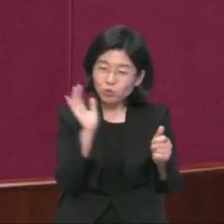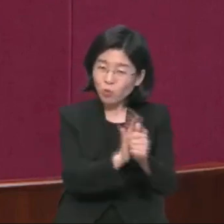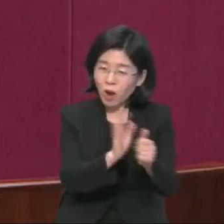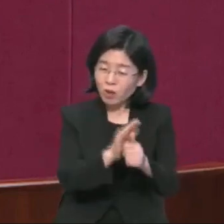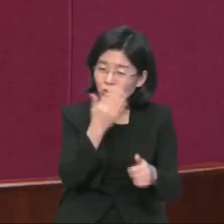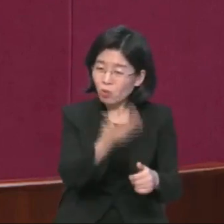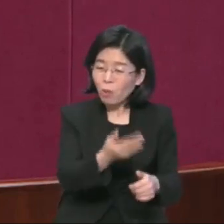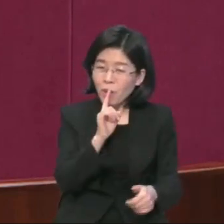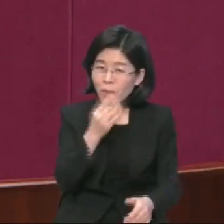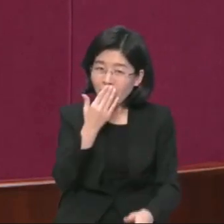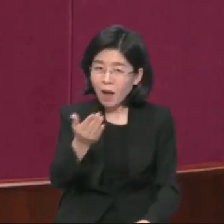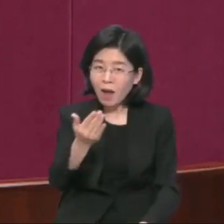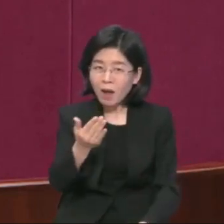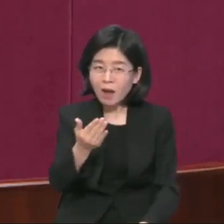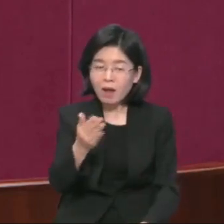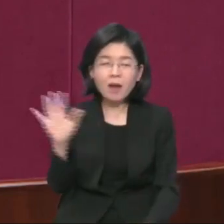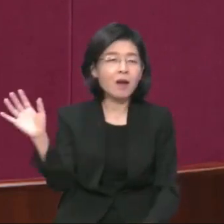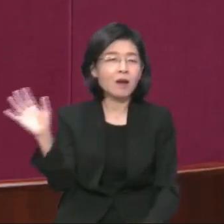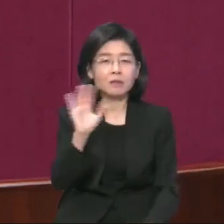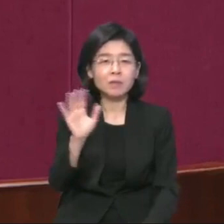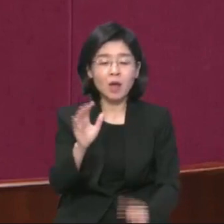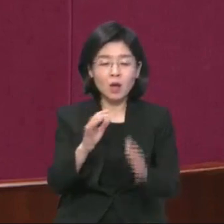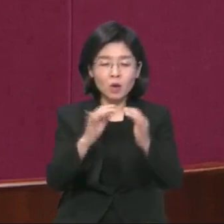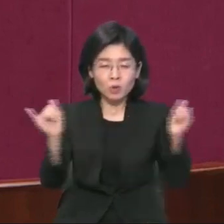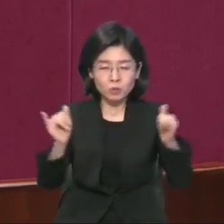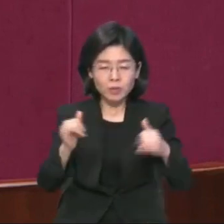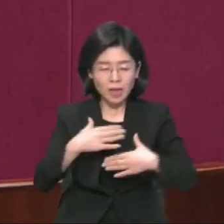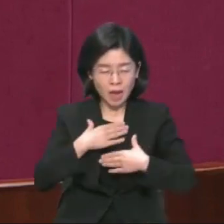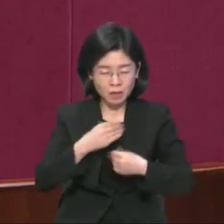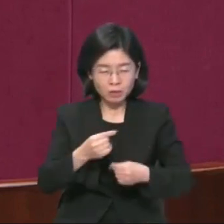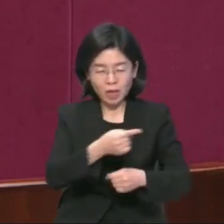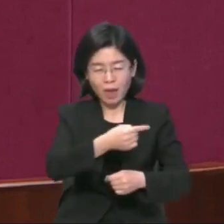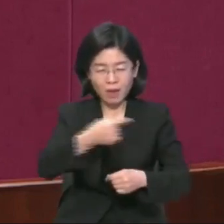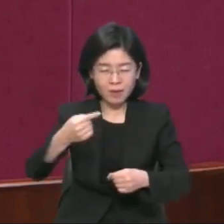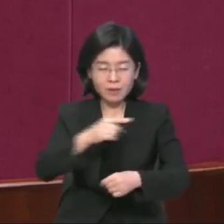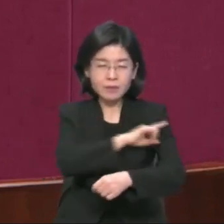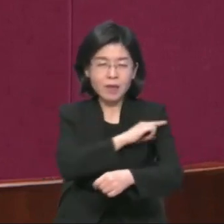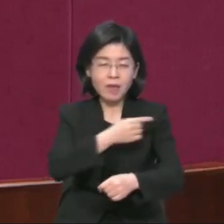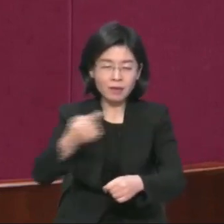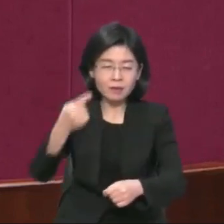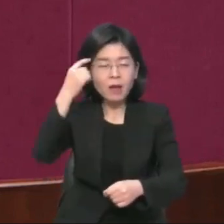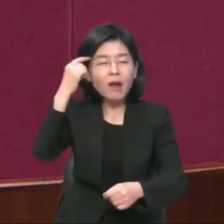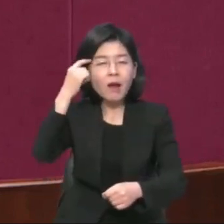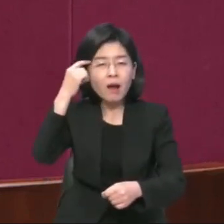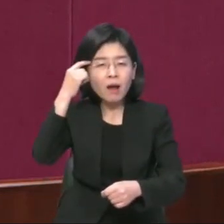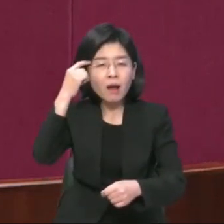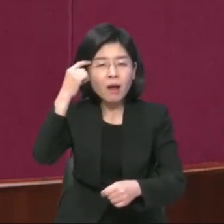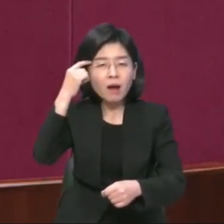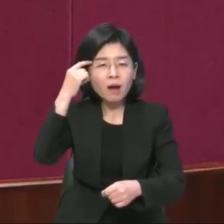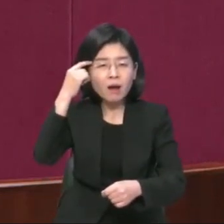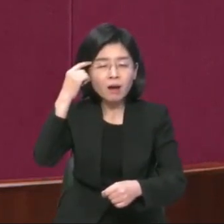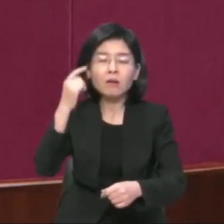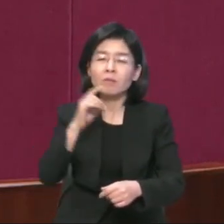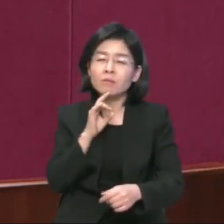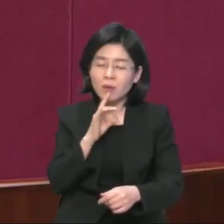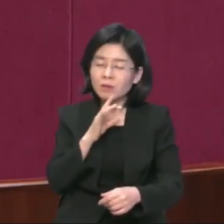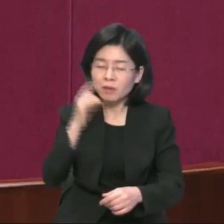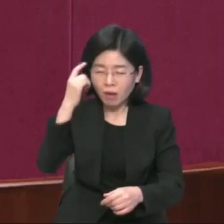이것은 엄연히 국민의 안전을 최우선에서 하는 정치의 본질을 벗어나는 겁니다.